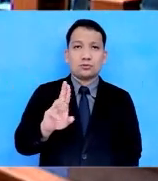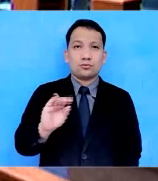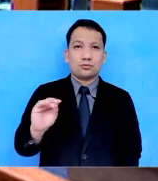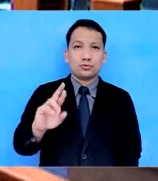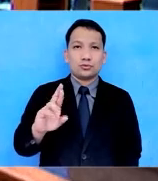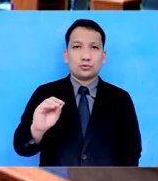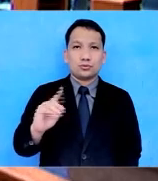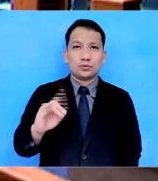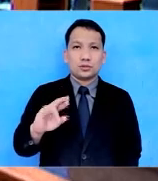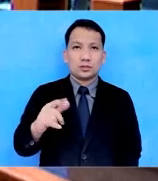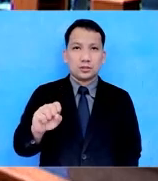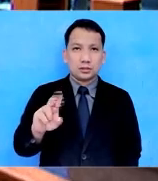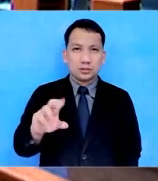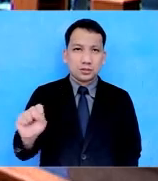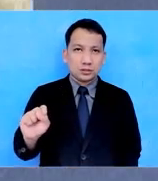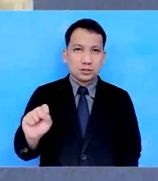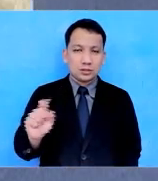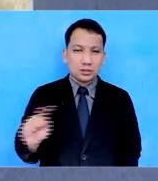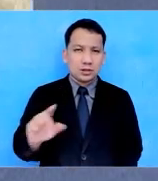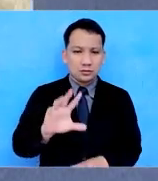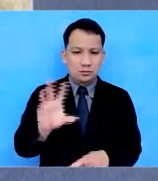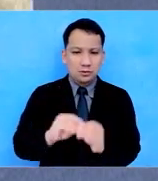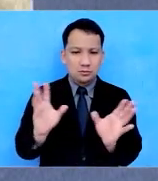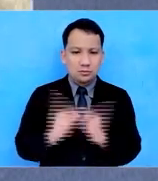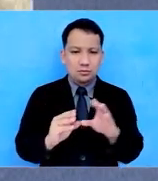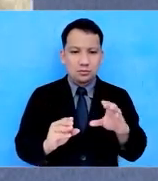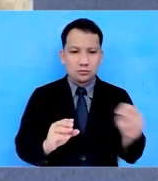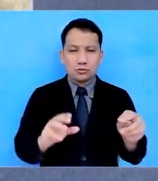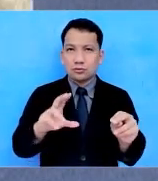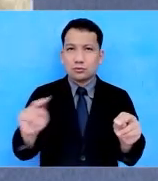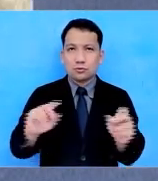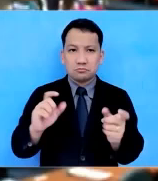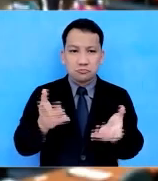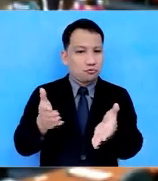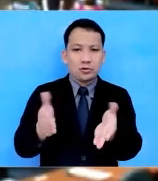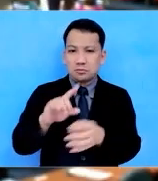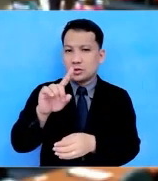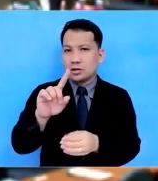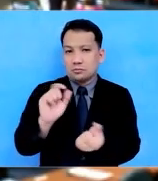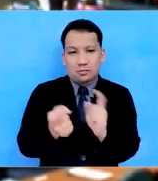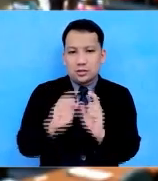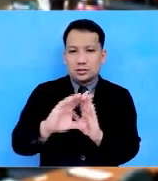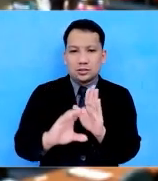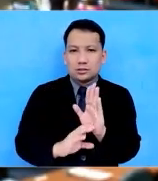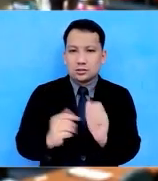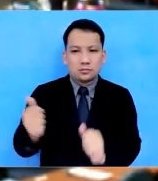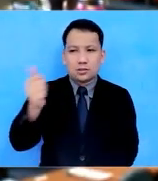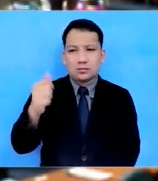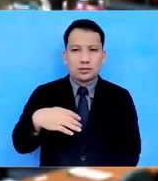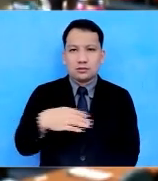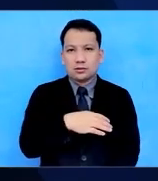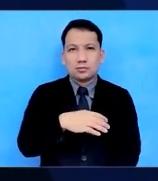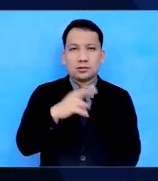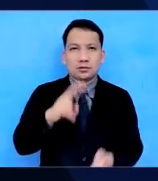pagdinig ang Constitutional Convention o CONCON bilang paraan ng pag-amyenda sa saligang batas na ipinasa ng Kamara sa third and final